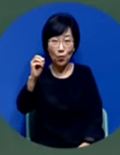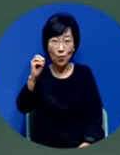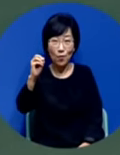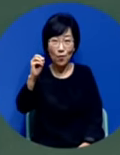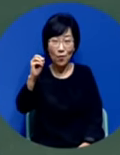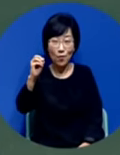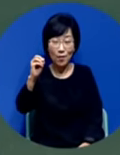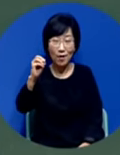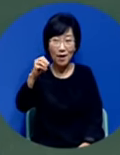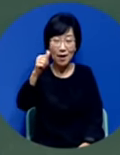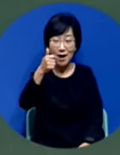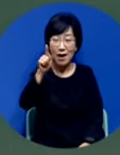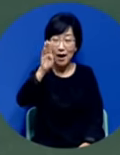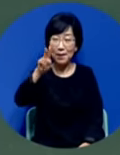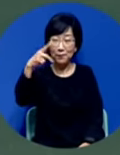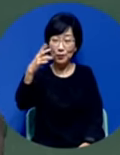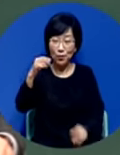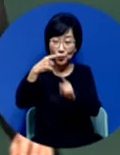올라갔어요.